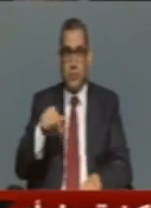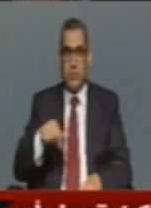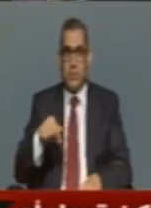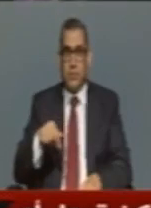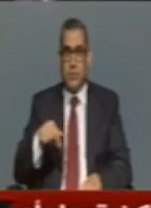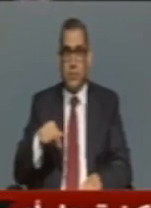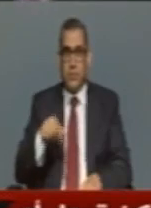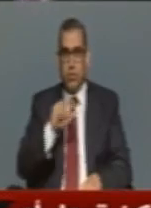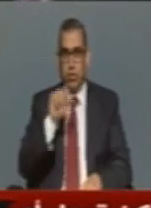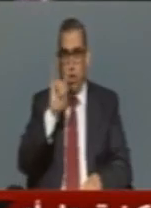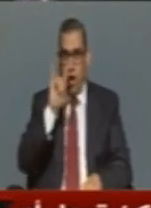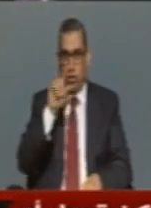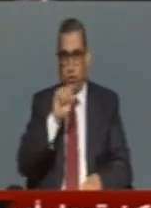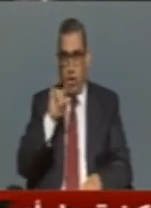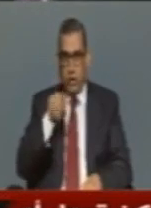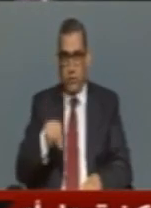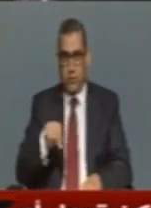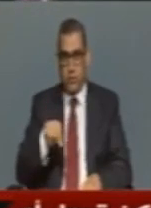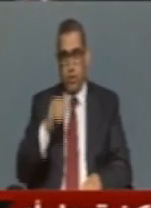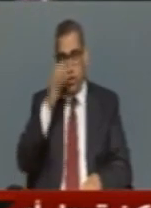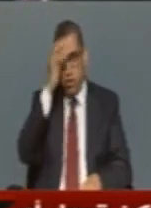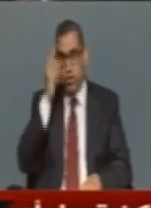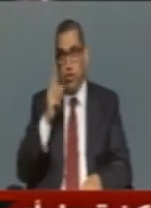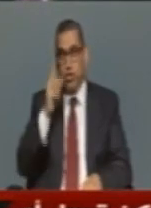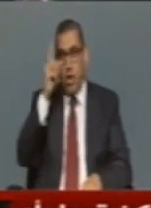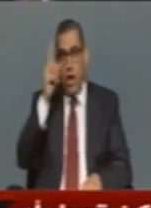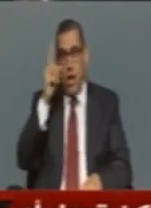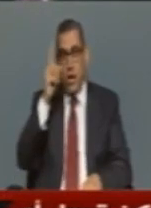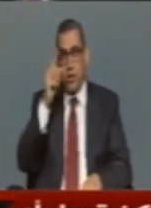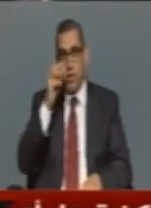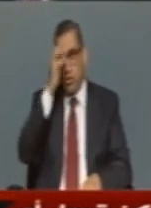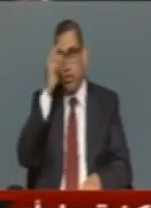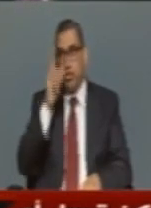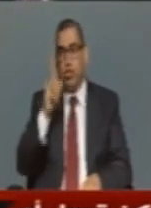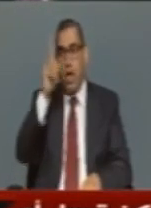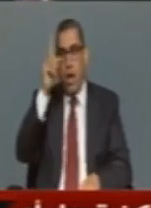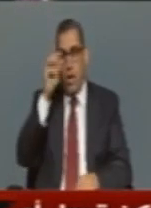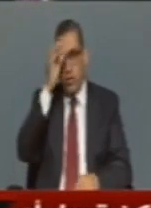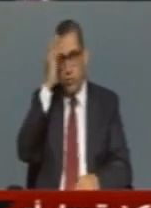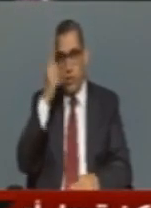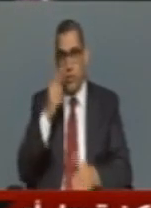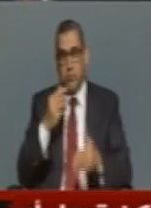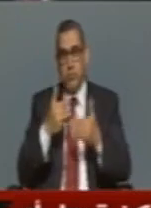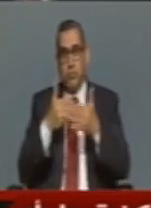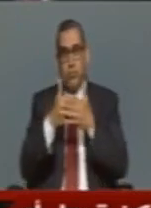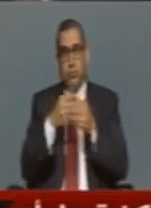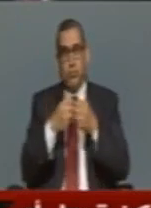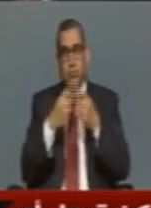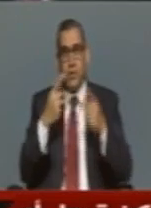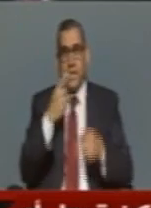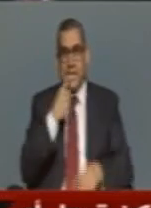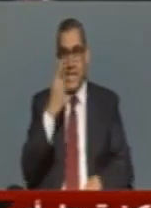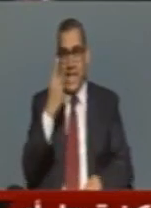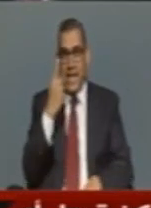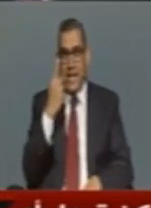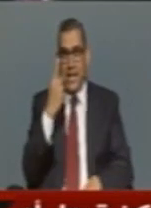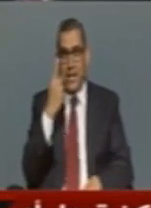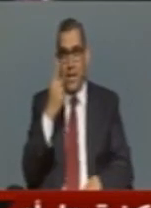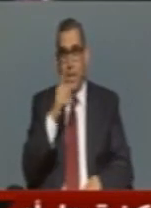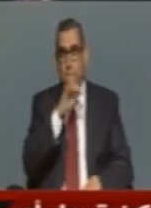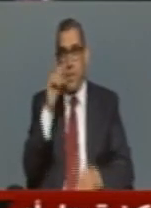10 نقول ان شاء الله يعني بامر الله سبحانه وتعالى نقدر خلال سنه الميت مدرسه دول